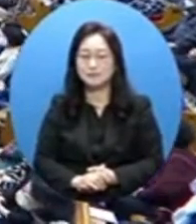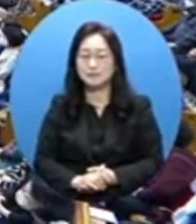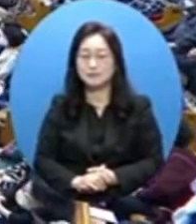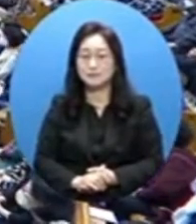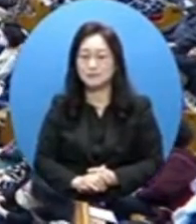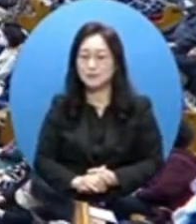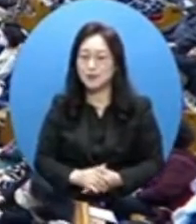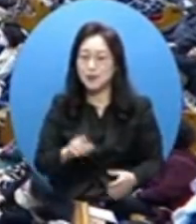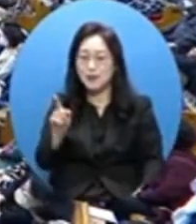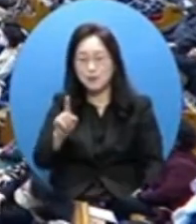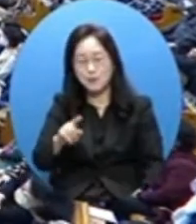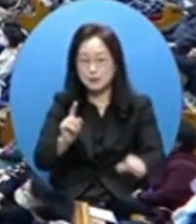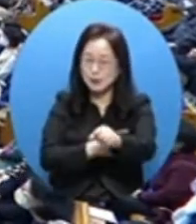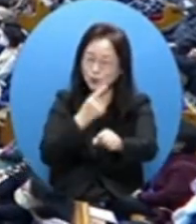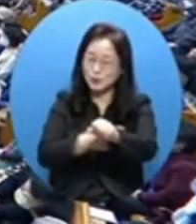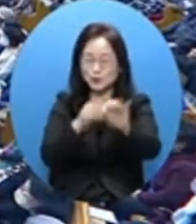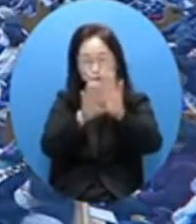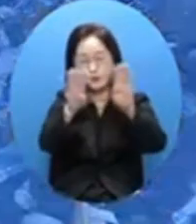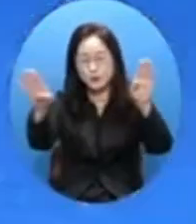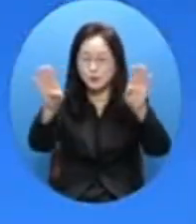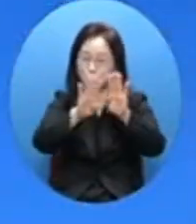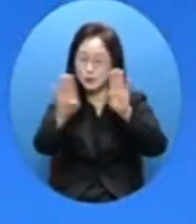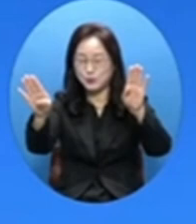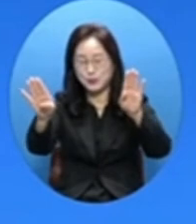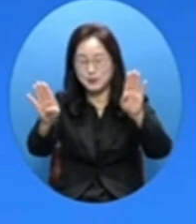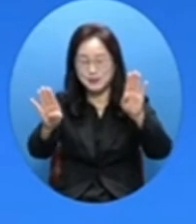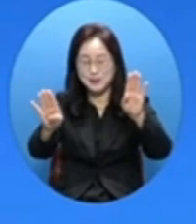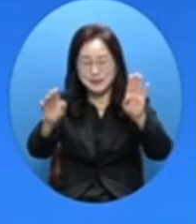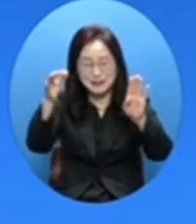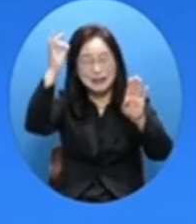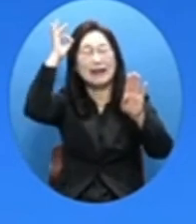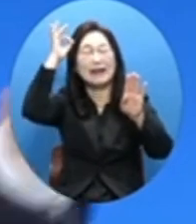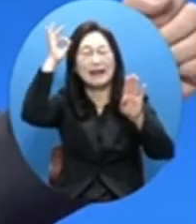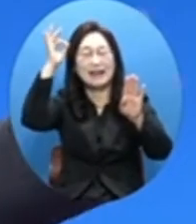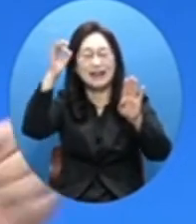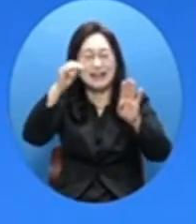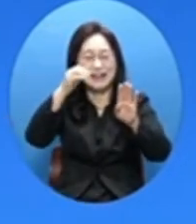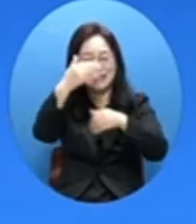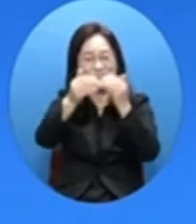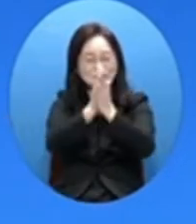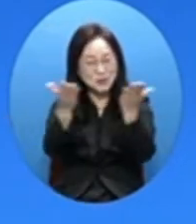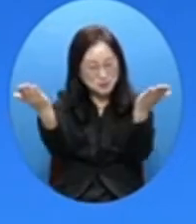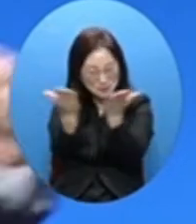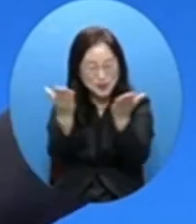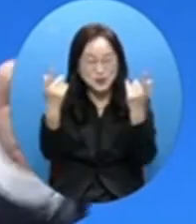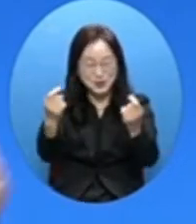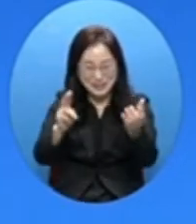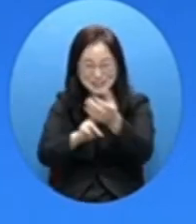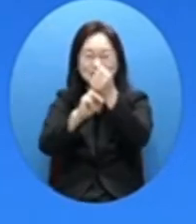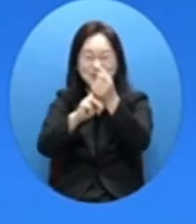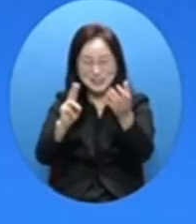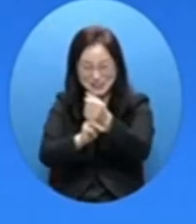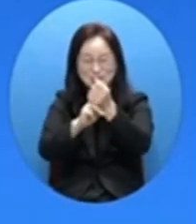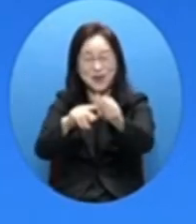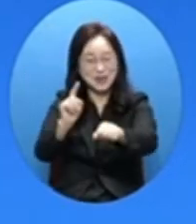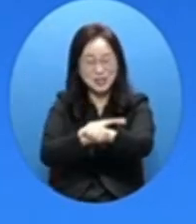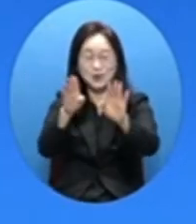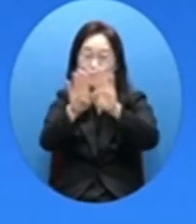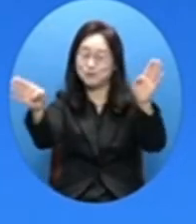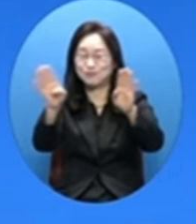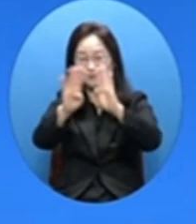전 어딜 가든지 자동문이 열릴 때마다 이 말씀을 기억하면서 아, 또 기적의 문이 열리는구나, 기적의 문이 열리구나.